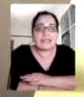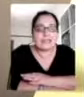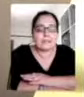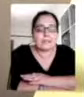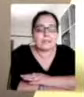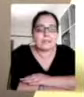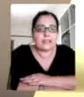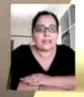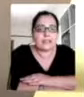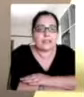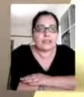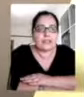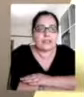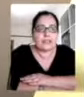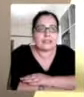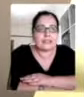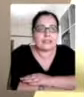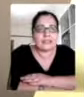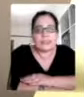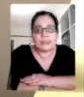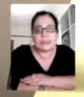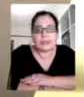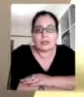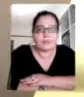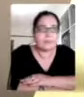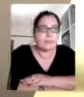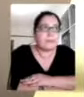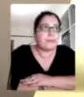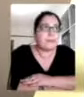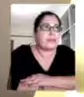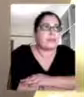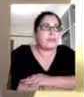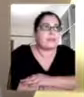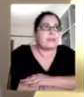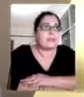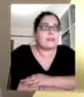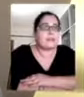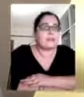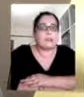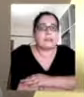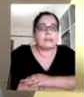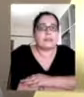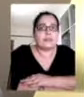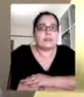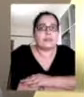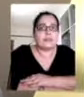biraz kıstım telefonun ayarlarından ama işe yaradı mı bilmiyorum. İyi de.